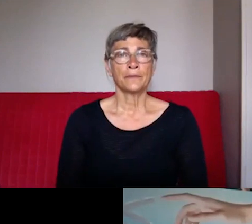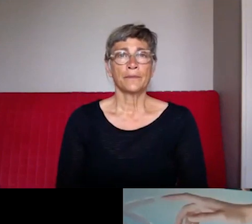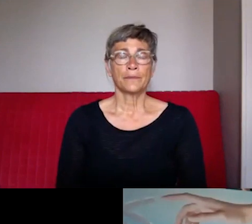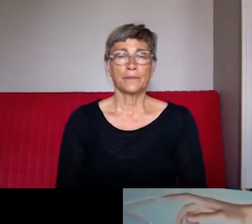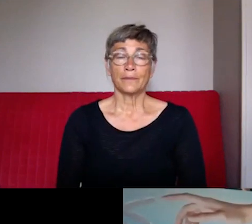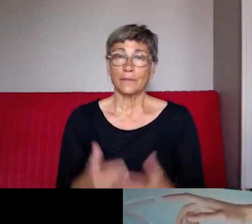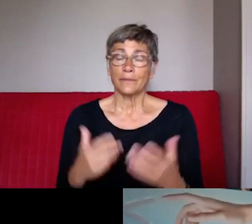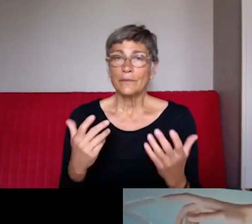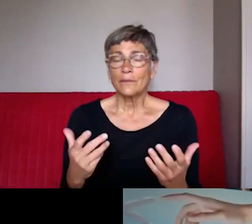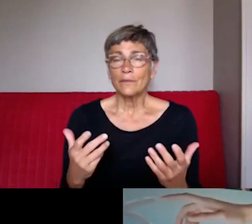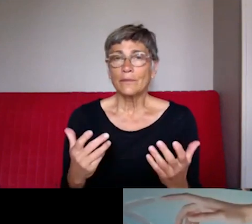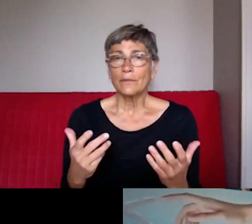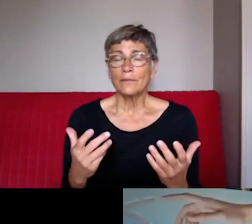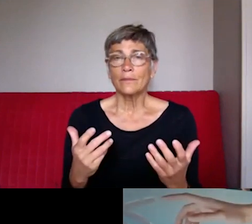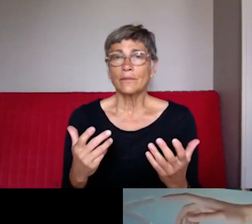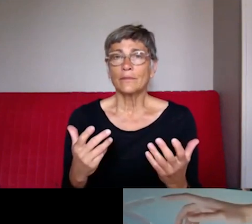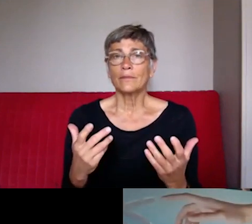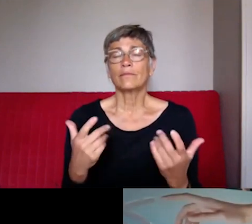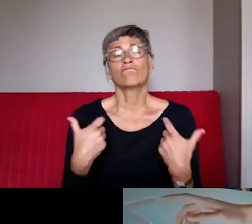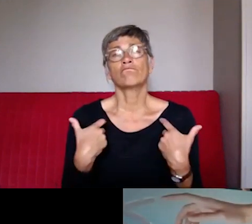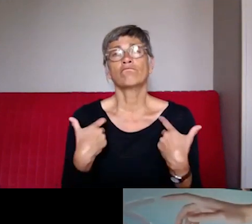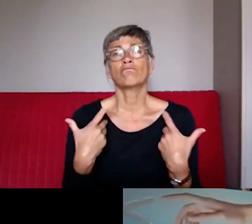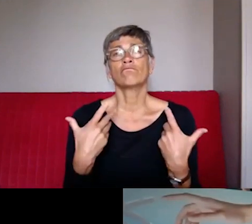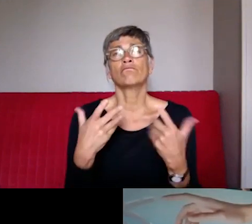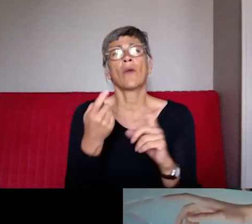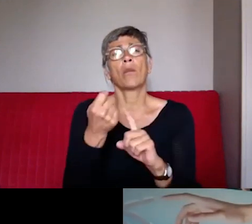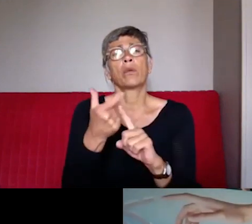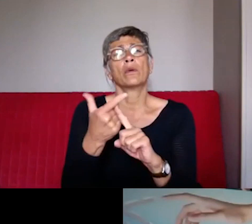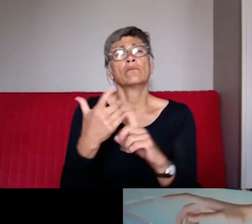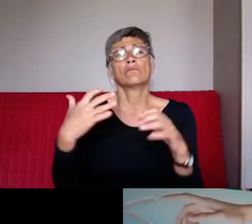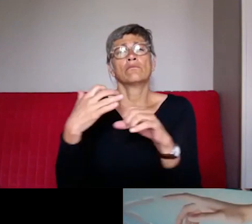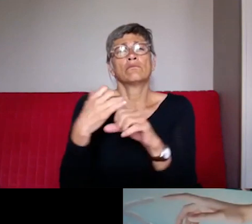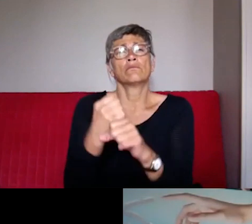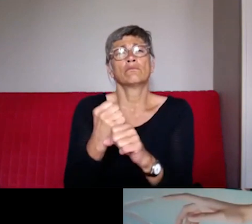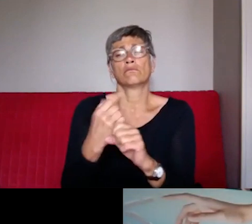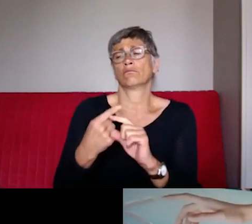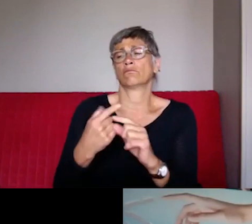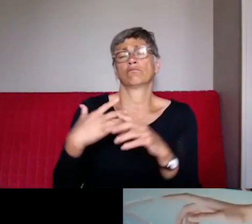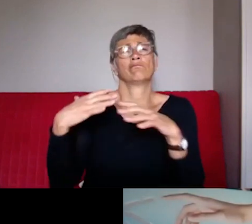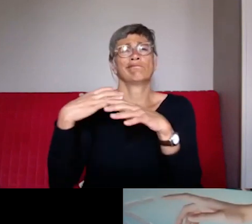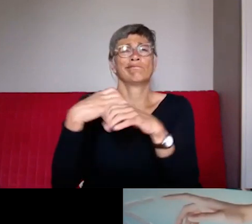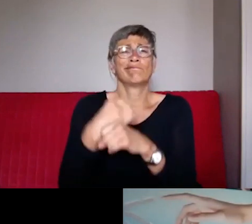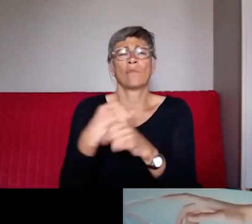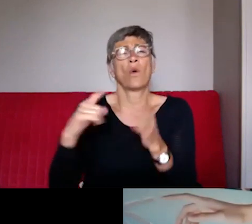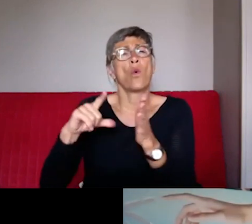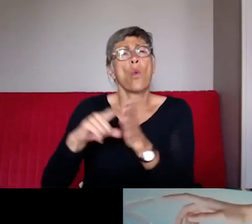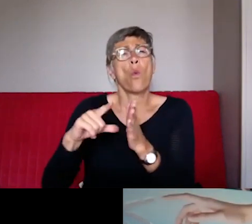Donc, je vais vous faire un petit retour sur cette loi, toutes ces lois